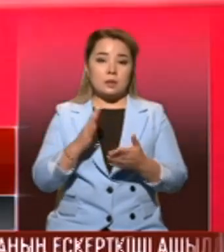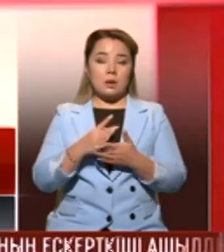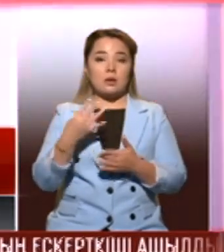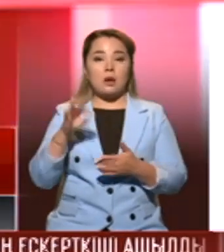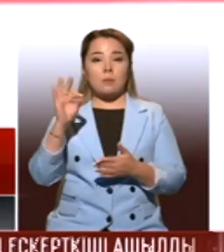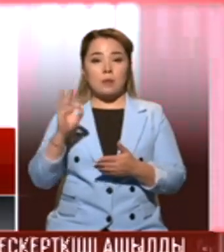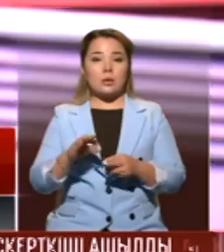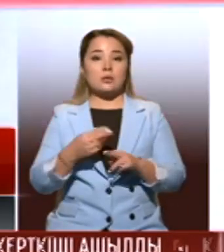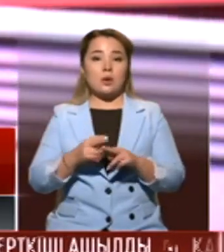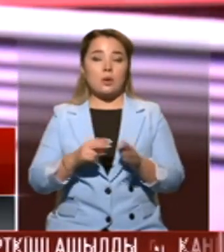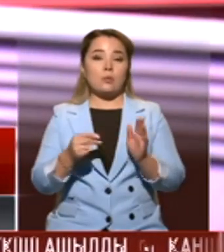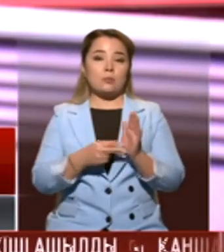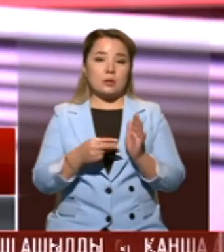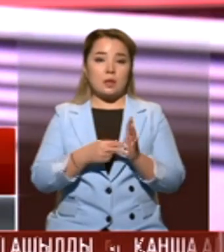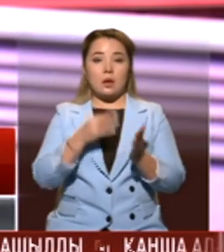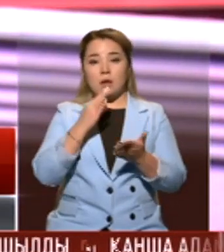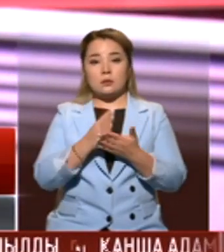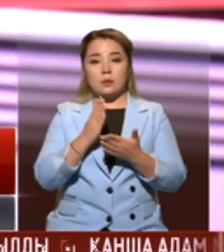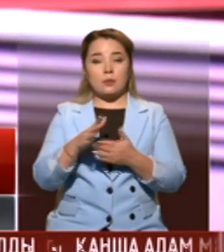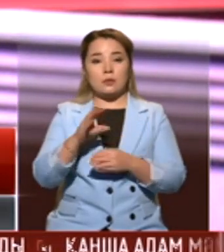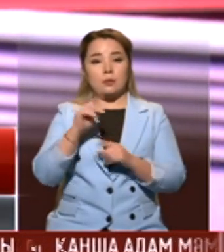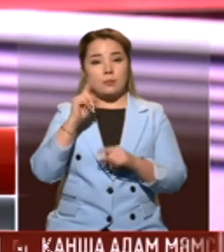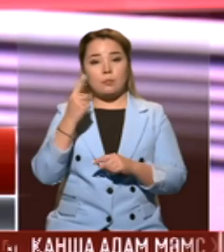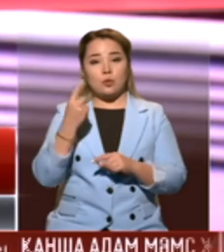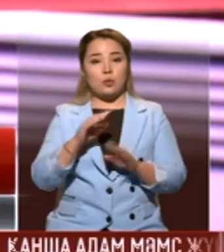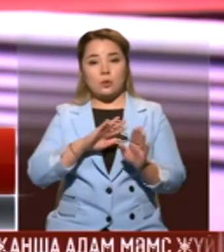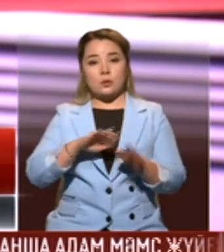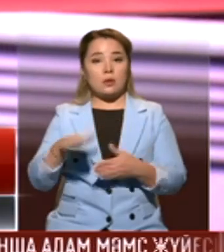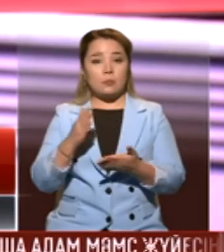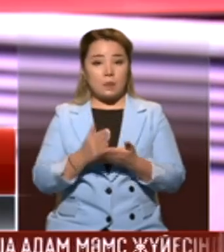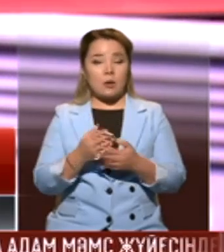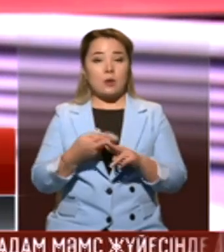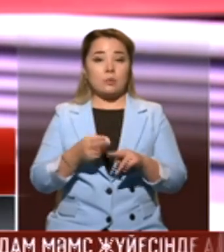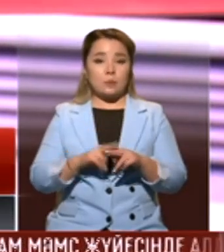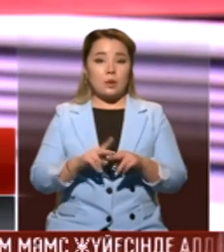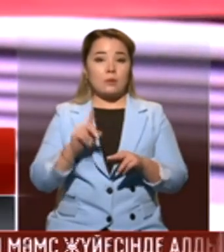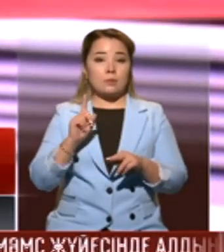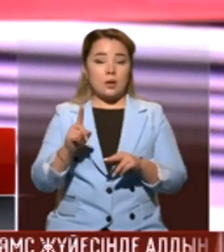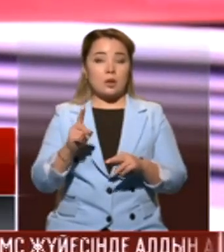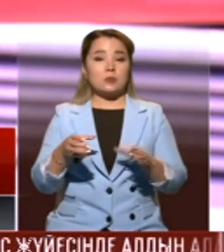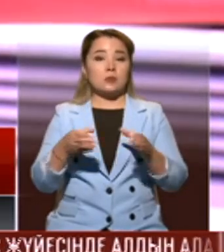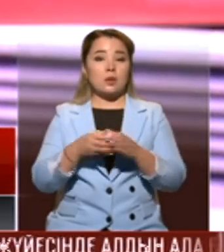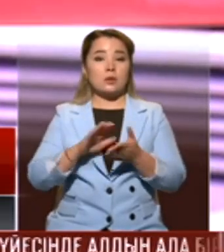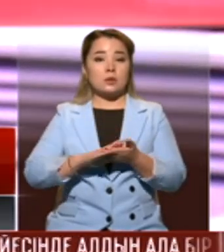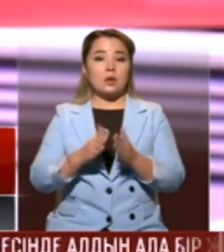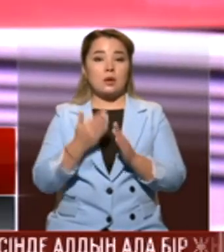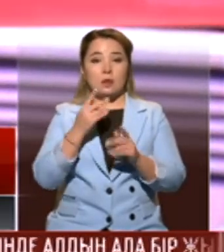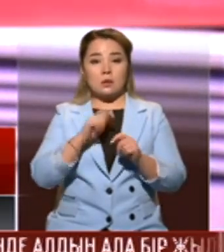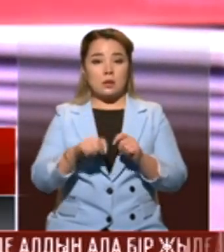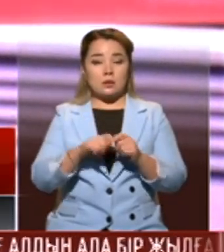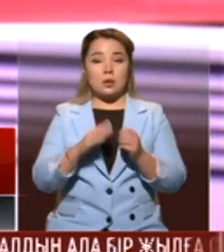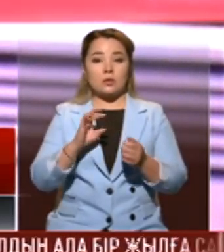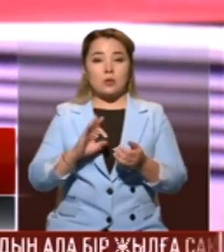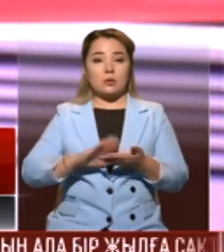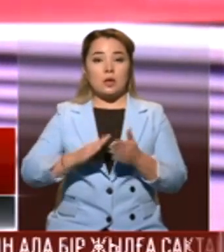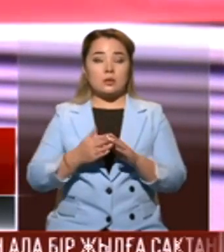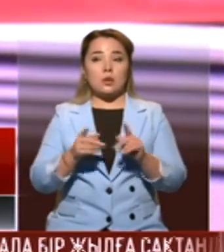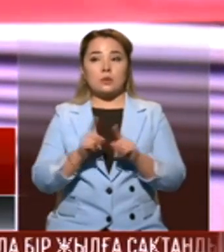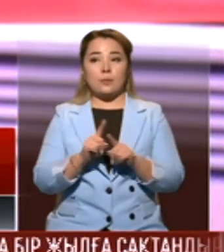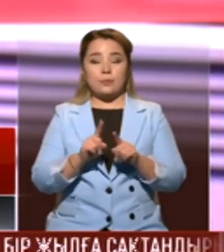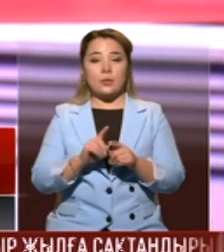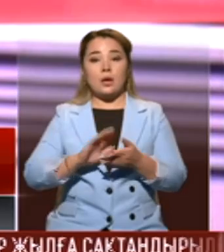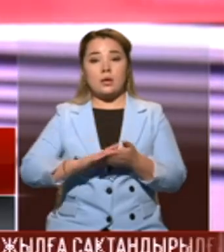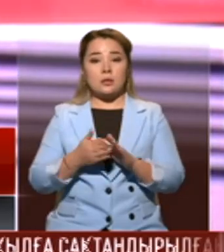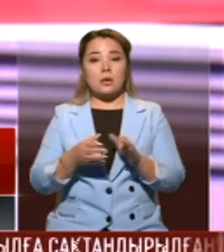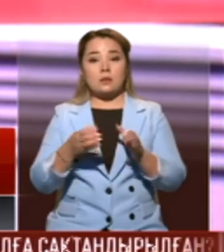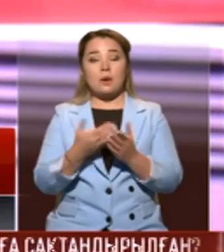40%, олар да өзінің бағасын беріп айтып жатады, білесіздер, бір күн өткеннен кейін. Бірақ бұл жерде егер социологиялық қарайтын болсақ, мысалы әлеуметтік социология бойынша